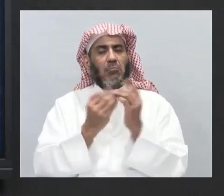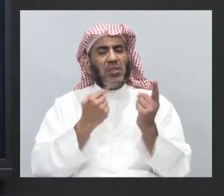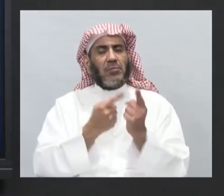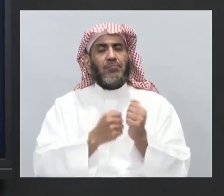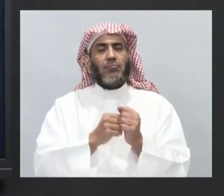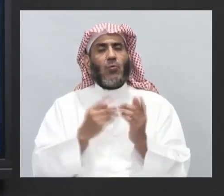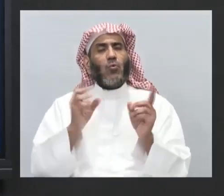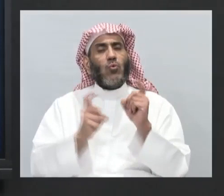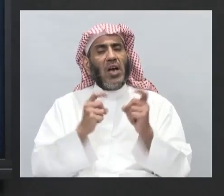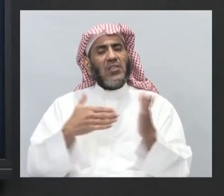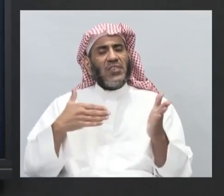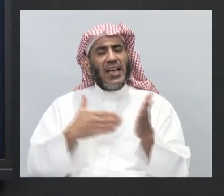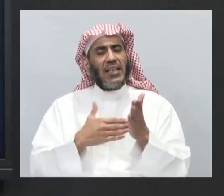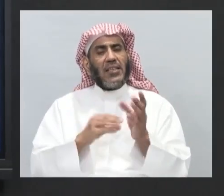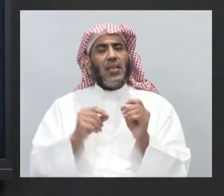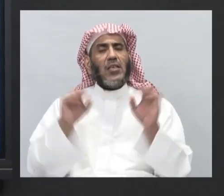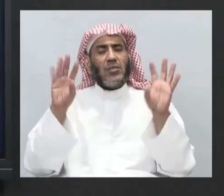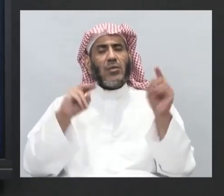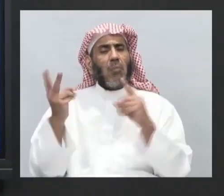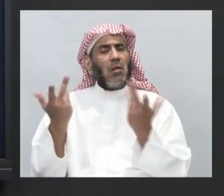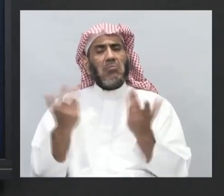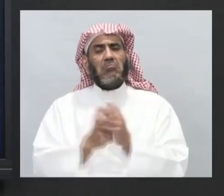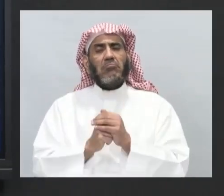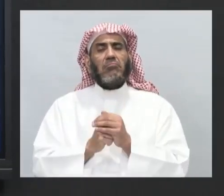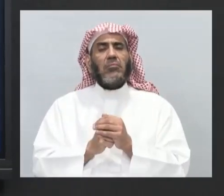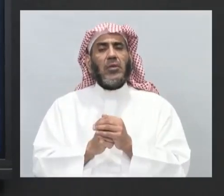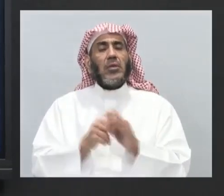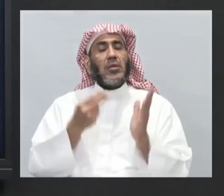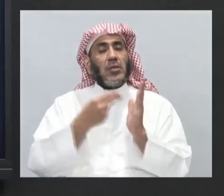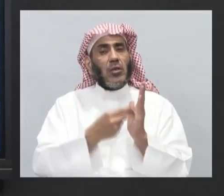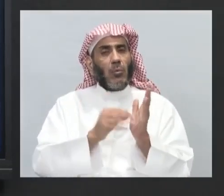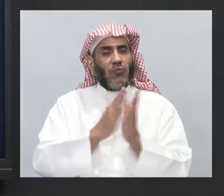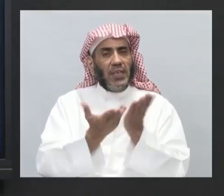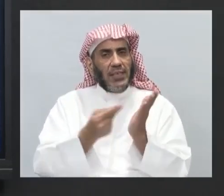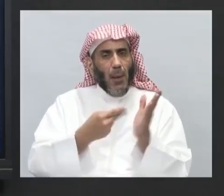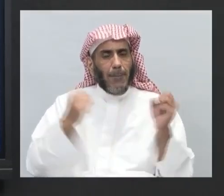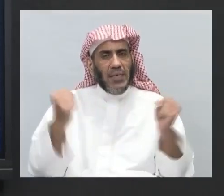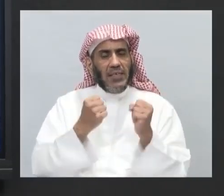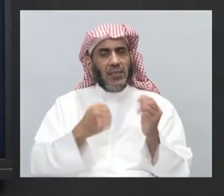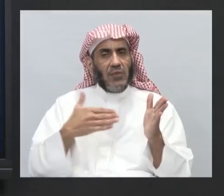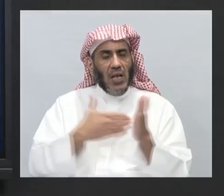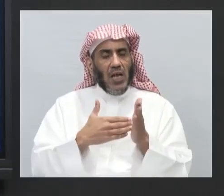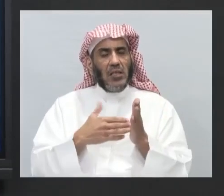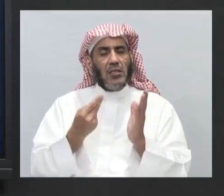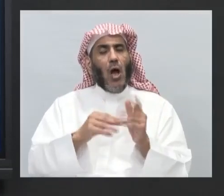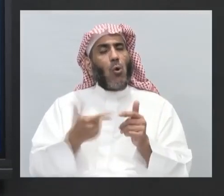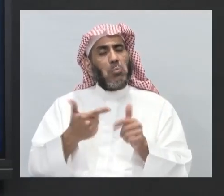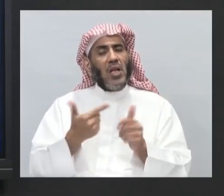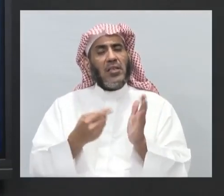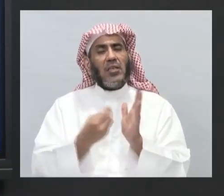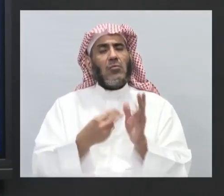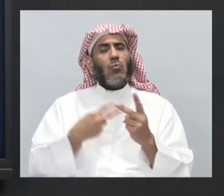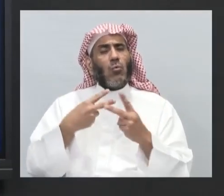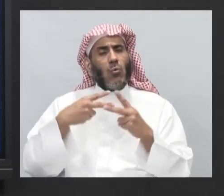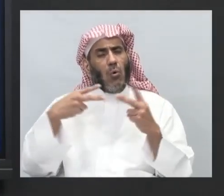يناقش في نهايه الدرس او في نهايه الحصه مثلا نكتب في كتاب النشاط مثلا في نهايه الدرس او في بدايه الدرس كل